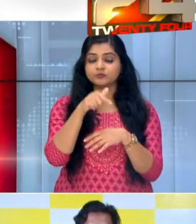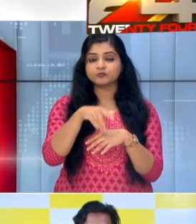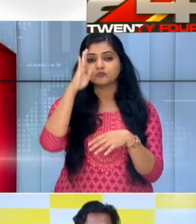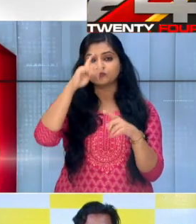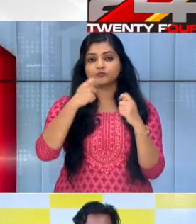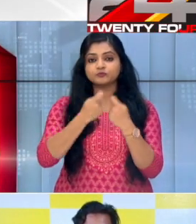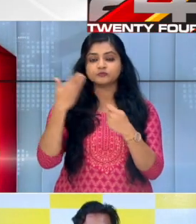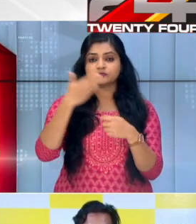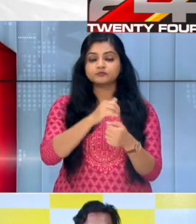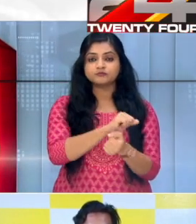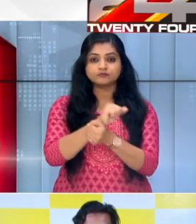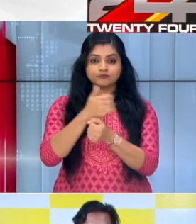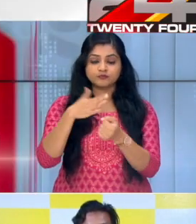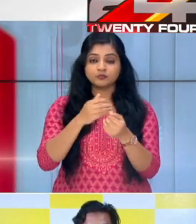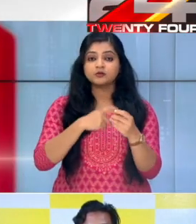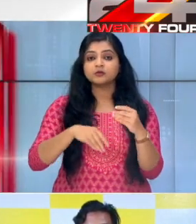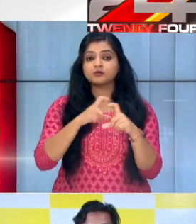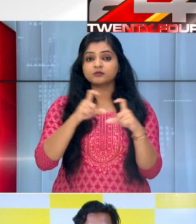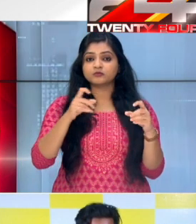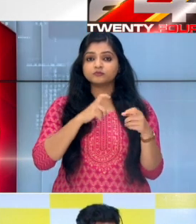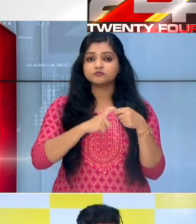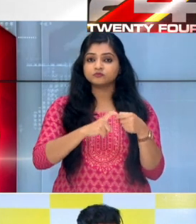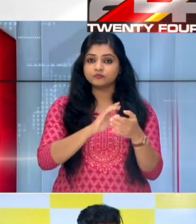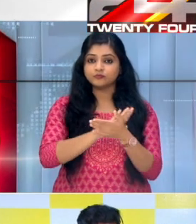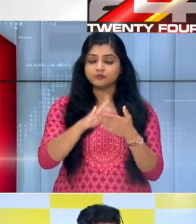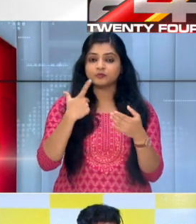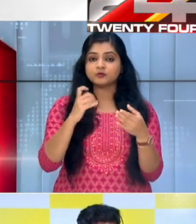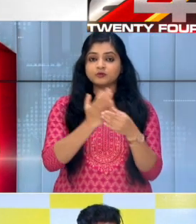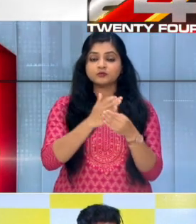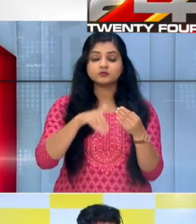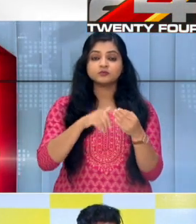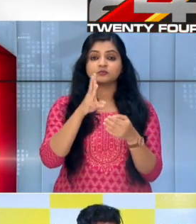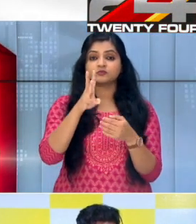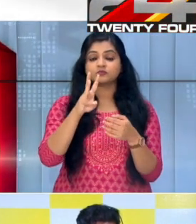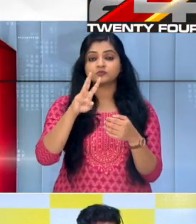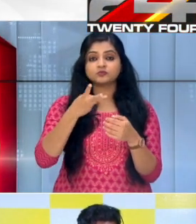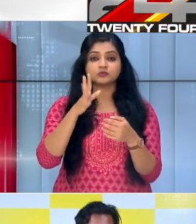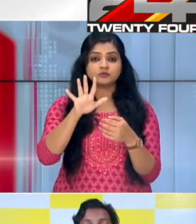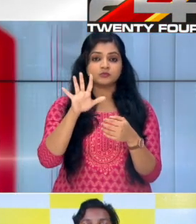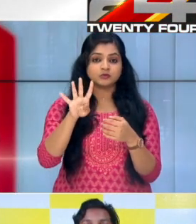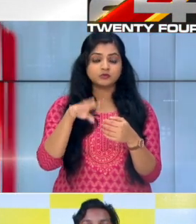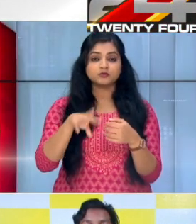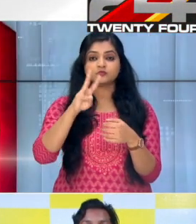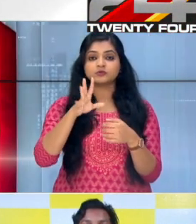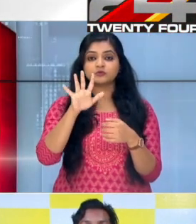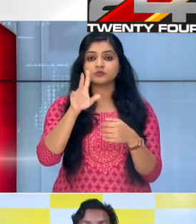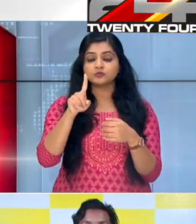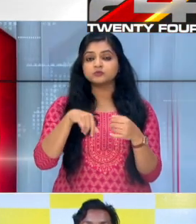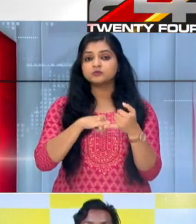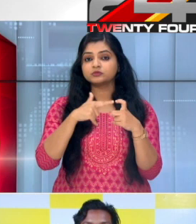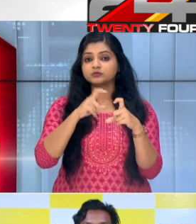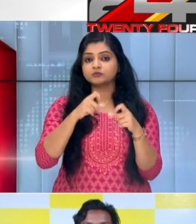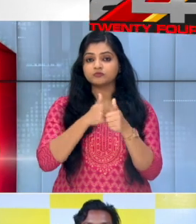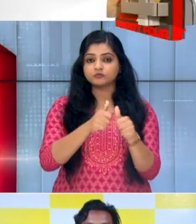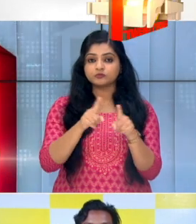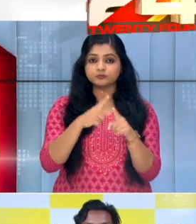വിശദമായ ചോദ്യം ചെയ്യലിനൊടുവിൽ പോലീസ് കേസെടുത്ത്. നിലവിൽ അദ്ദേഹത്തിനെതിരെ 354, 351 വകുപ്പ് പ്രകാരമാണ്